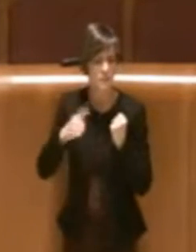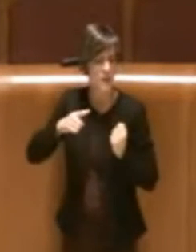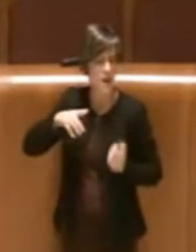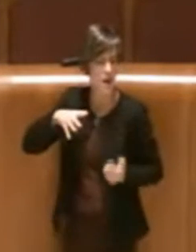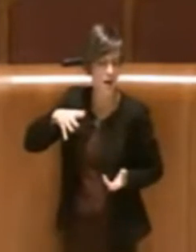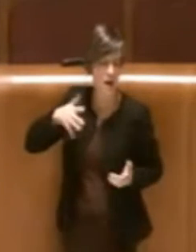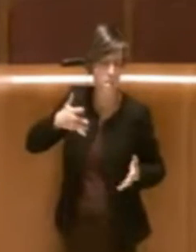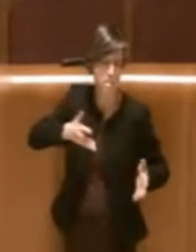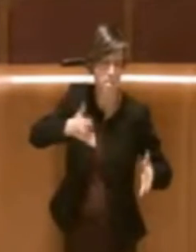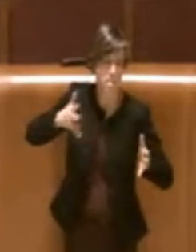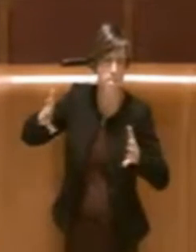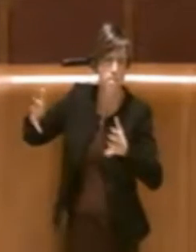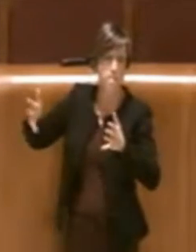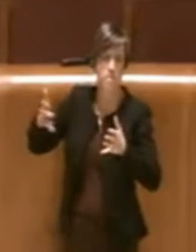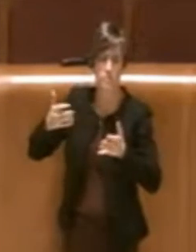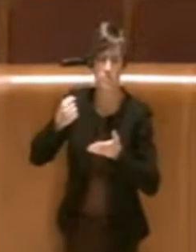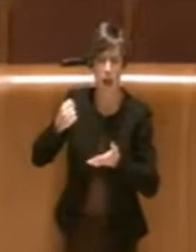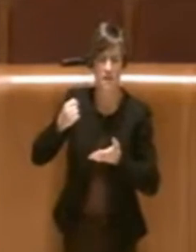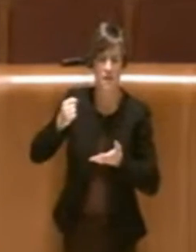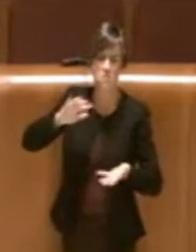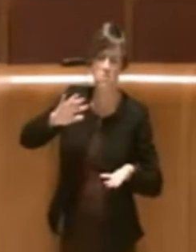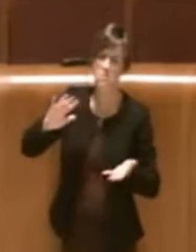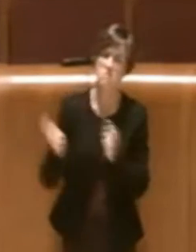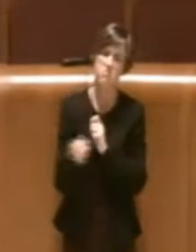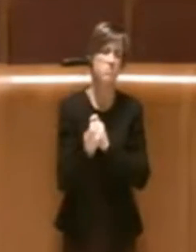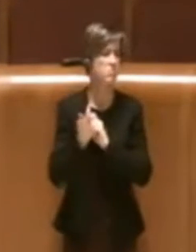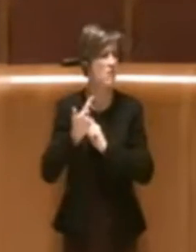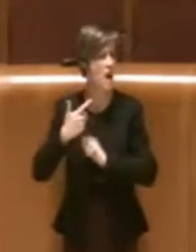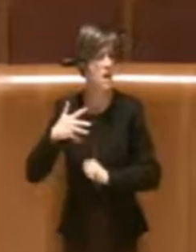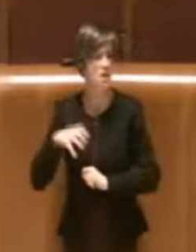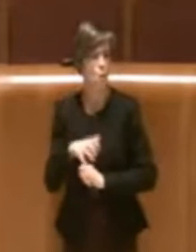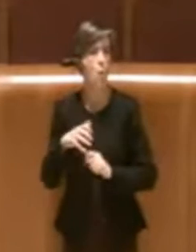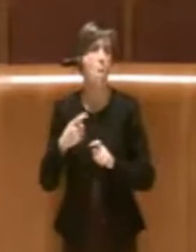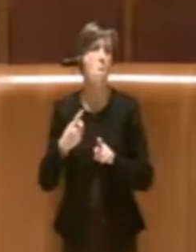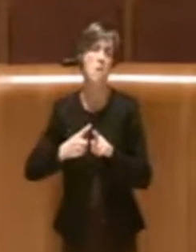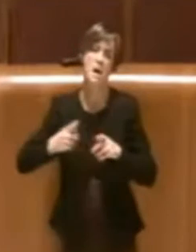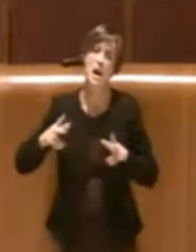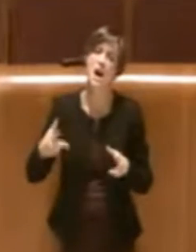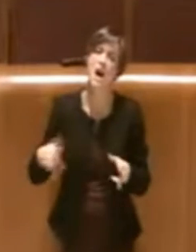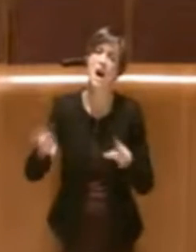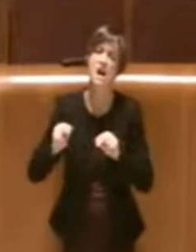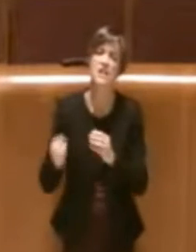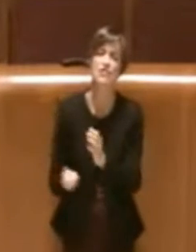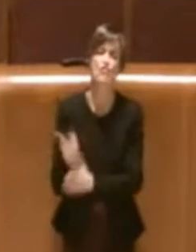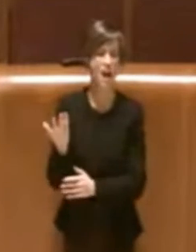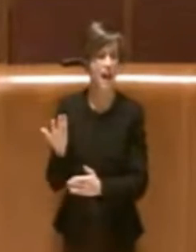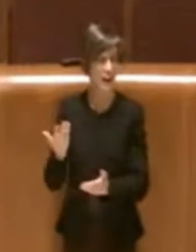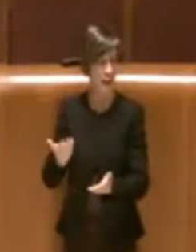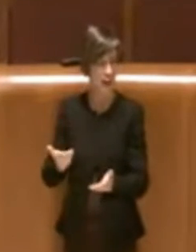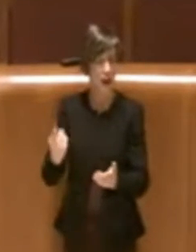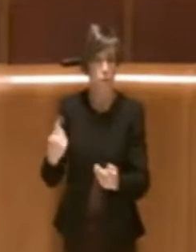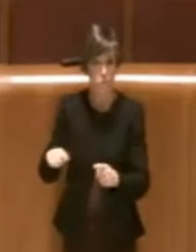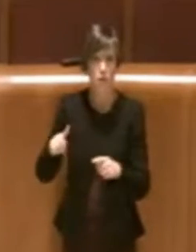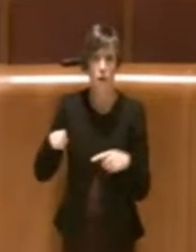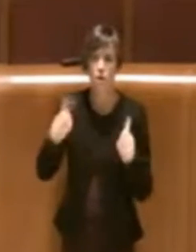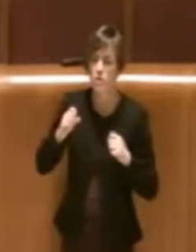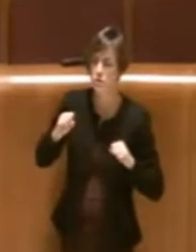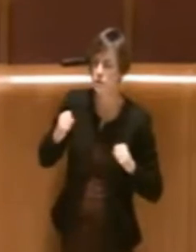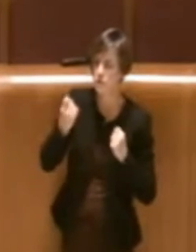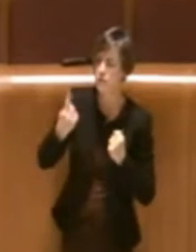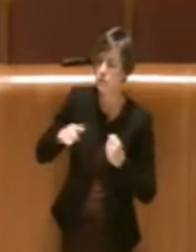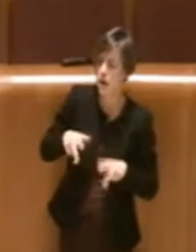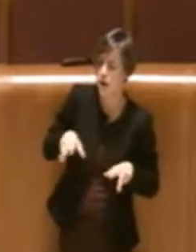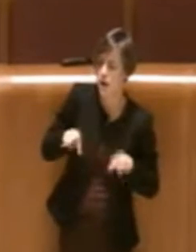questo patrimonio, per rigenerarlo. E allora noi abbiamo cercato di mettere in piedi un percorso nuovo, che,